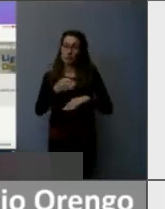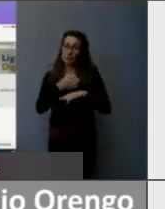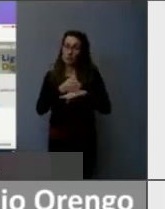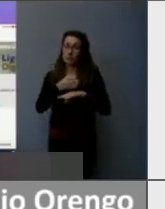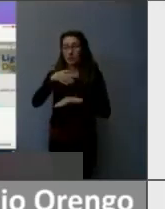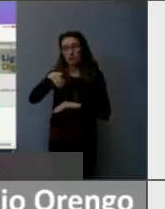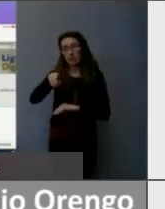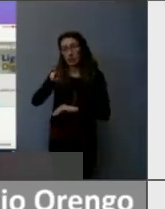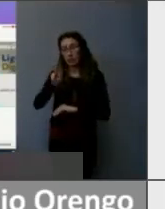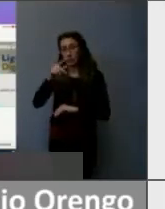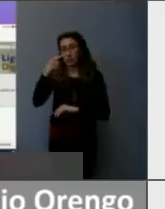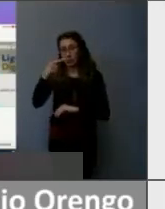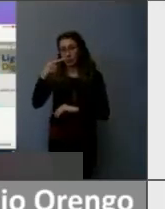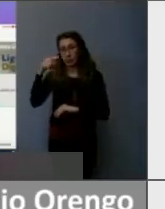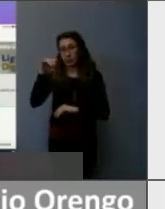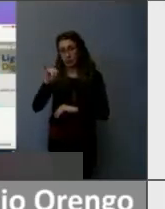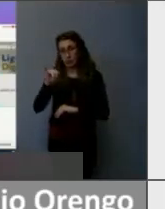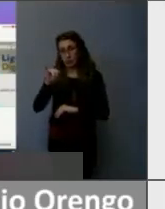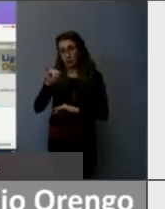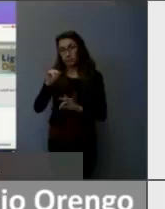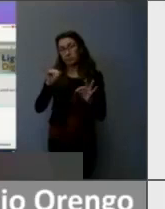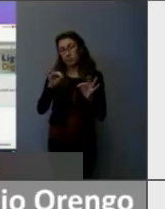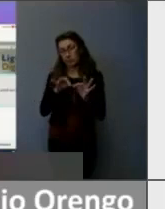Consigliere Putti. Favorevole.